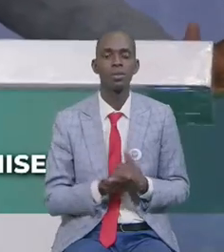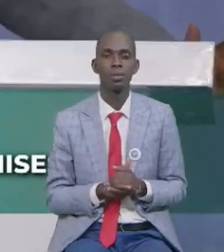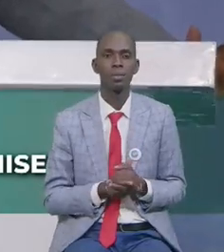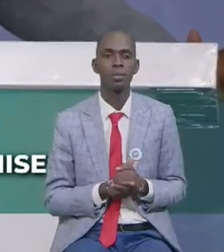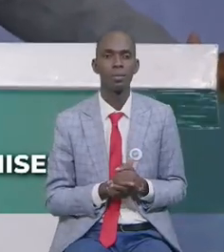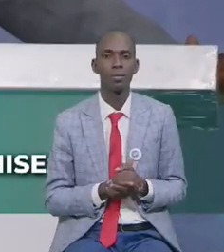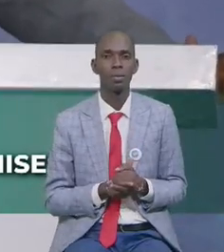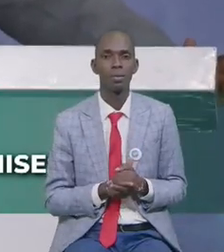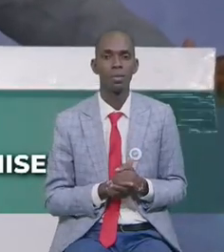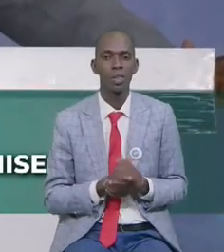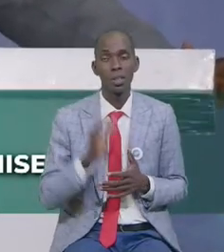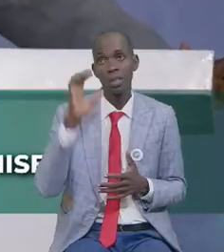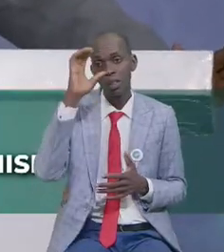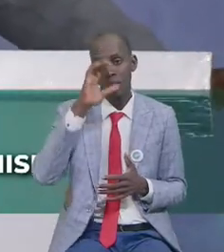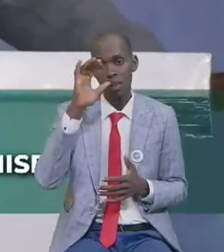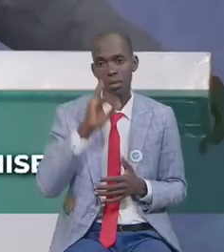Chercher,